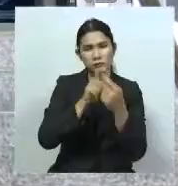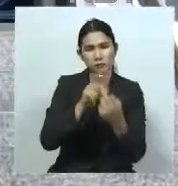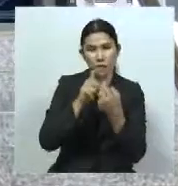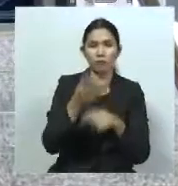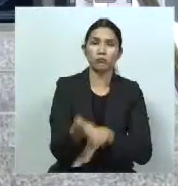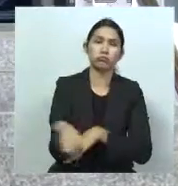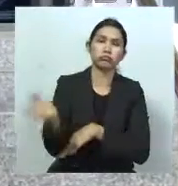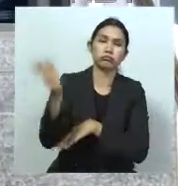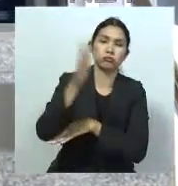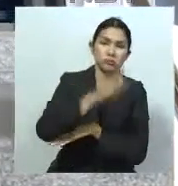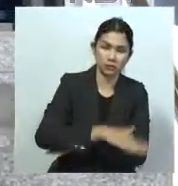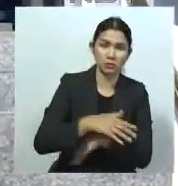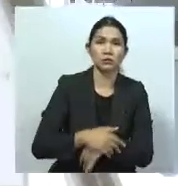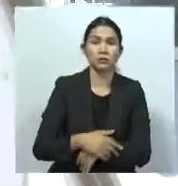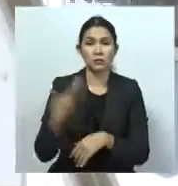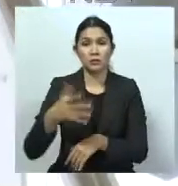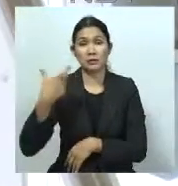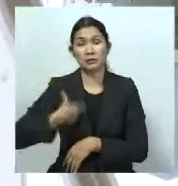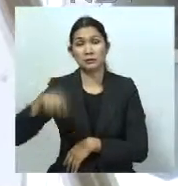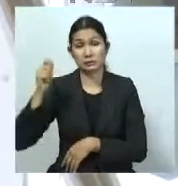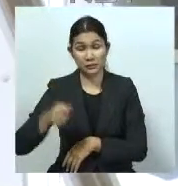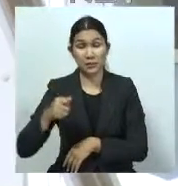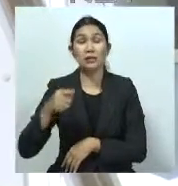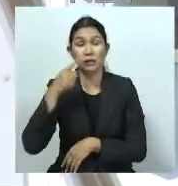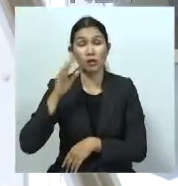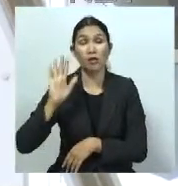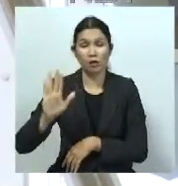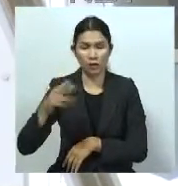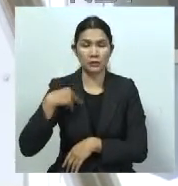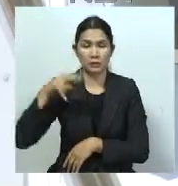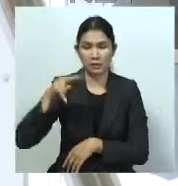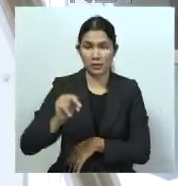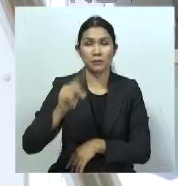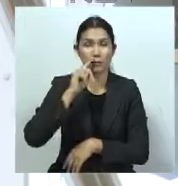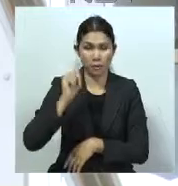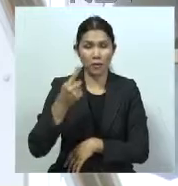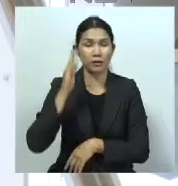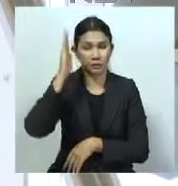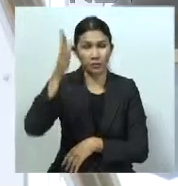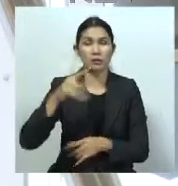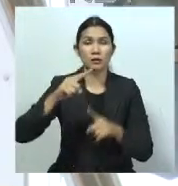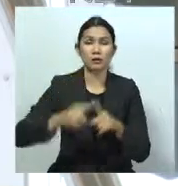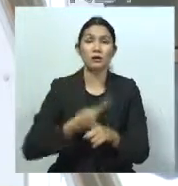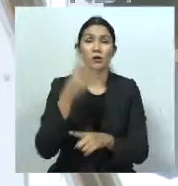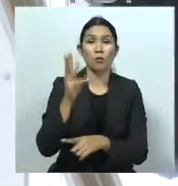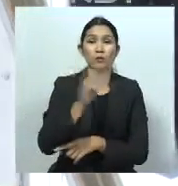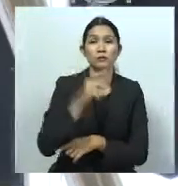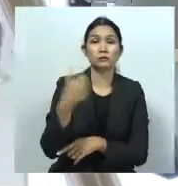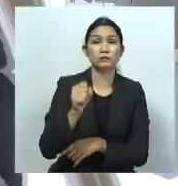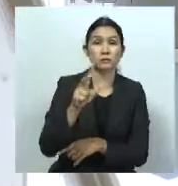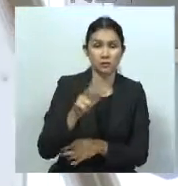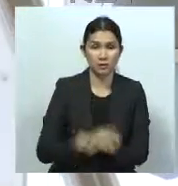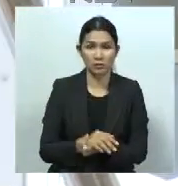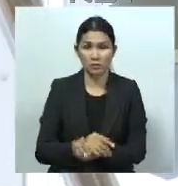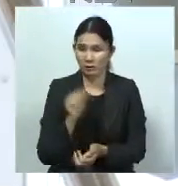ลอดทั้งวันจากนั้นศาลอาญาคดีทุจริตและประพฤติมิชอบภาค1จะนัดสืบพยานจำเลยอีกครั้งในวันที่13มิถุนายนนี้